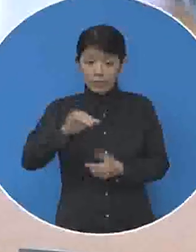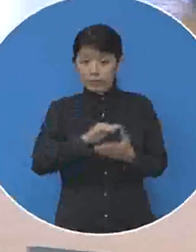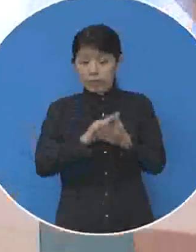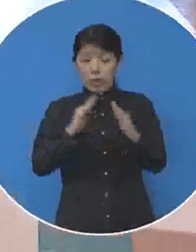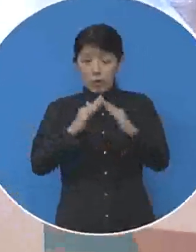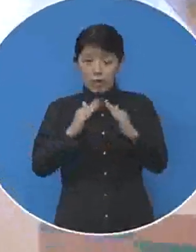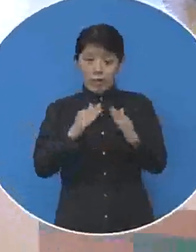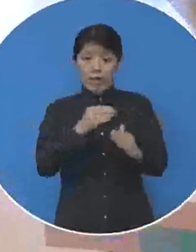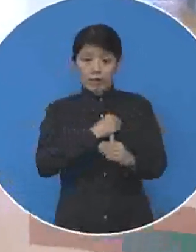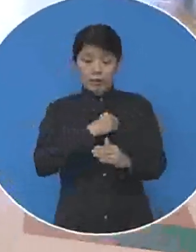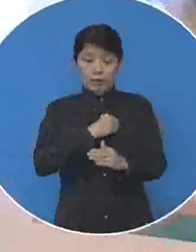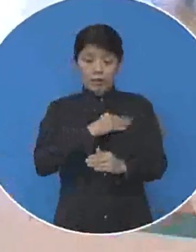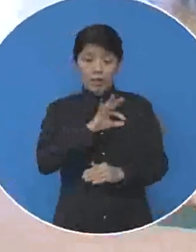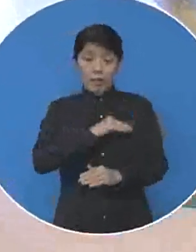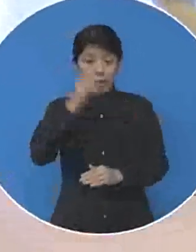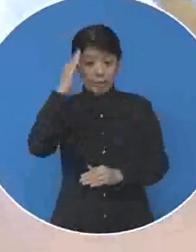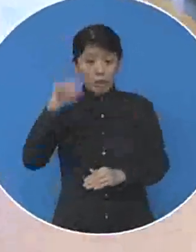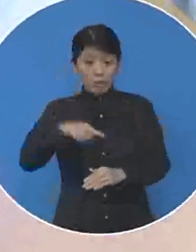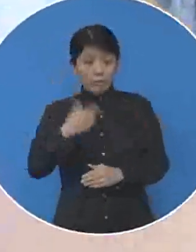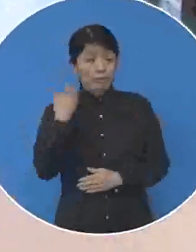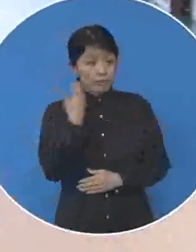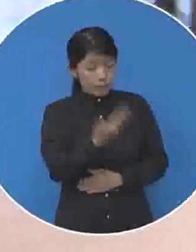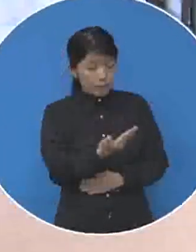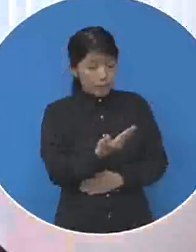黒木さんにお話を伺いました。